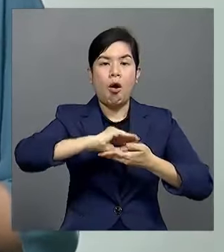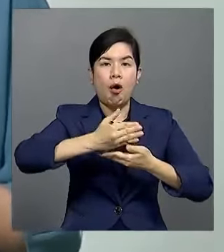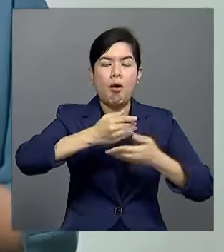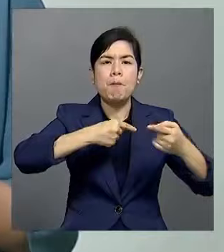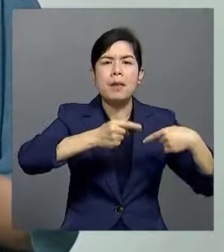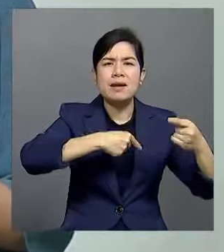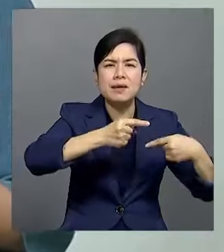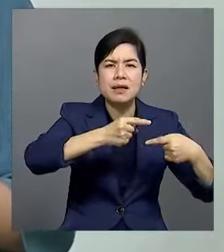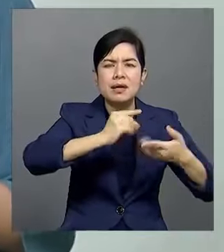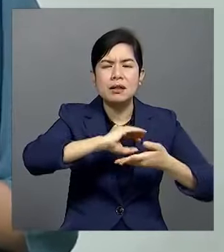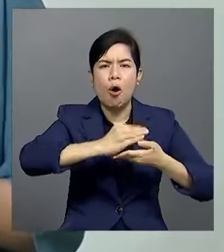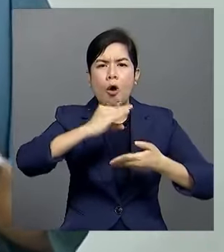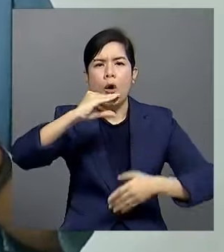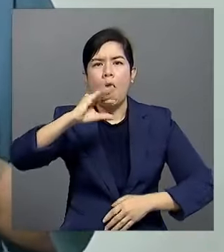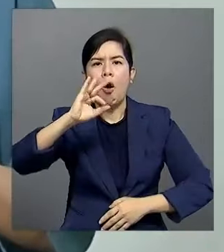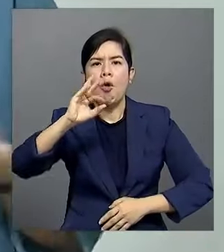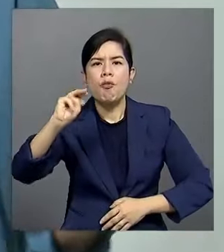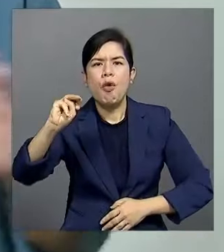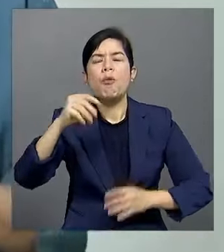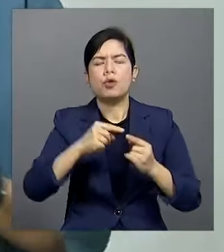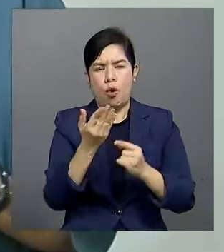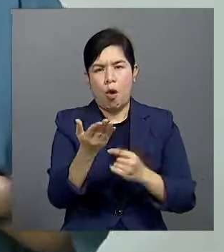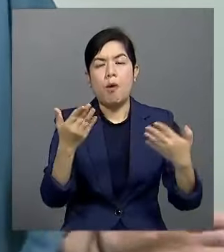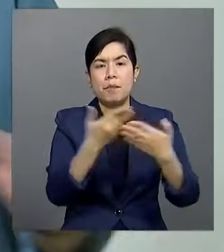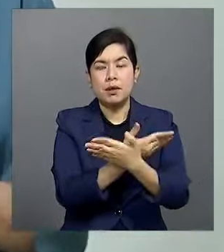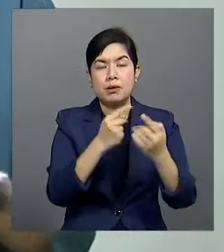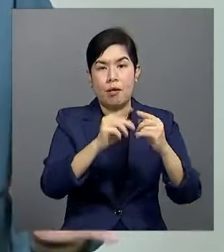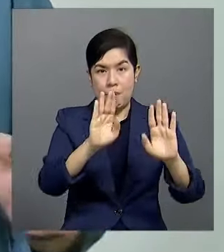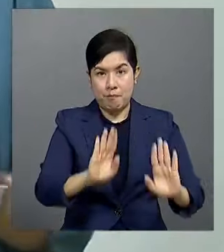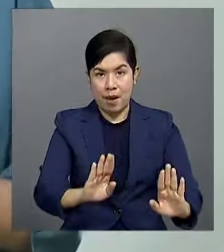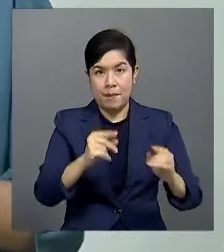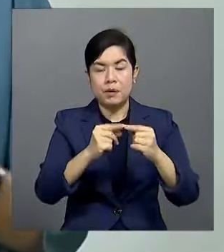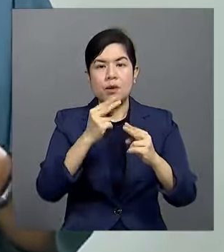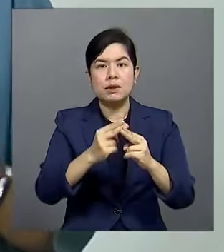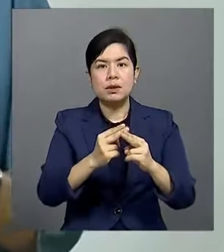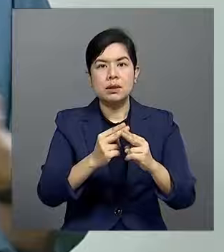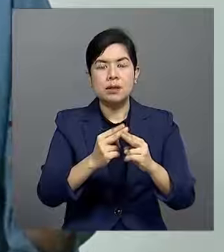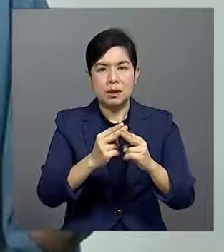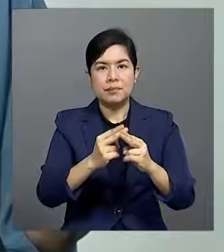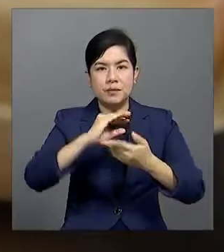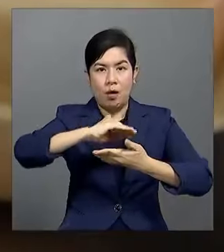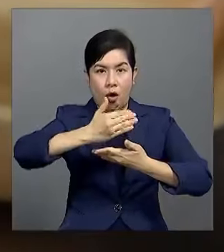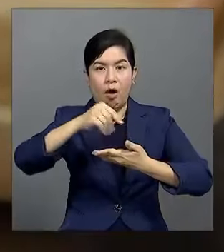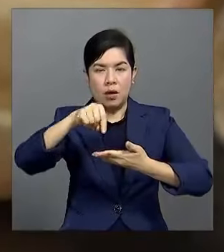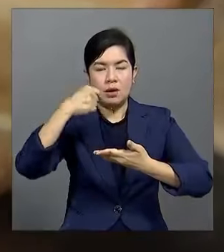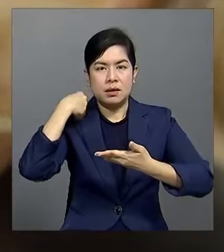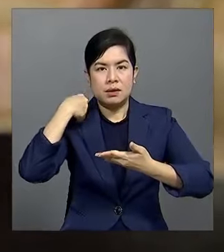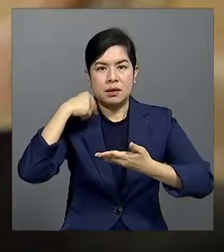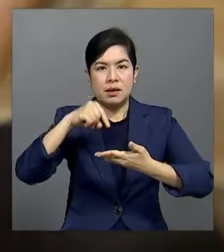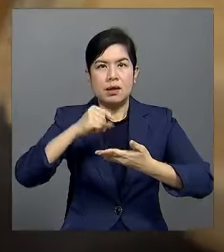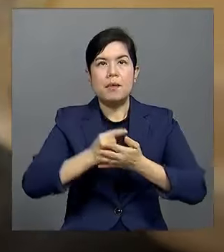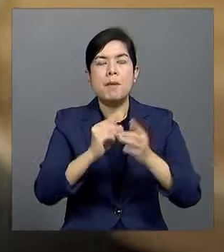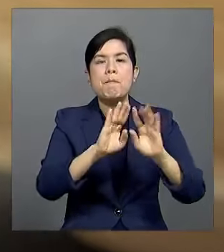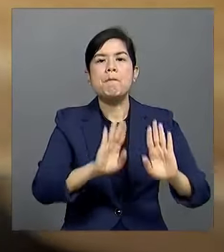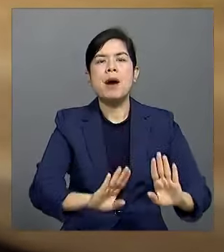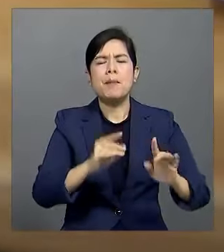ได้ก็คือจะเป็นกลุ่ม PP นะคะคือเลี่ยงพวก PS หรือ PET ออกไปค่ะแล้วก็ถ้าให้ดีก็จะ